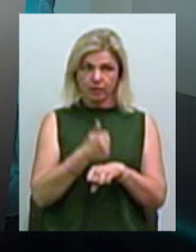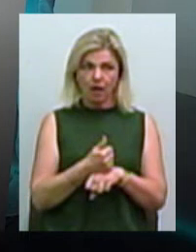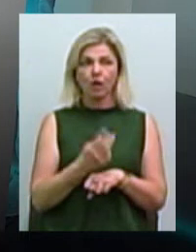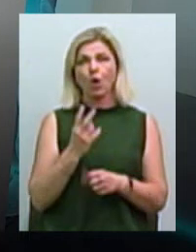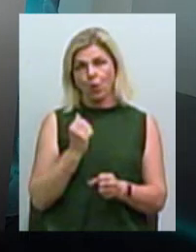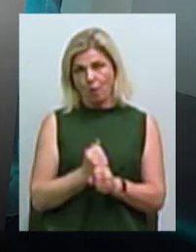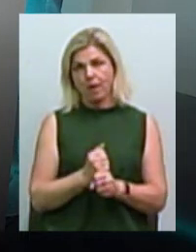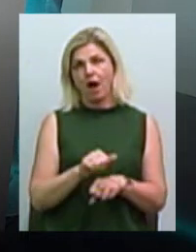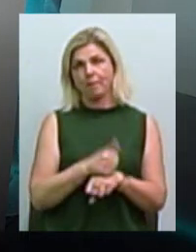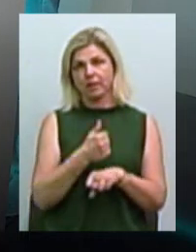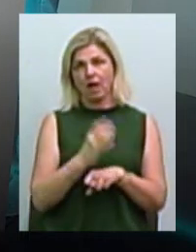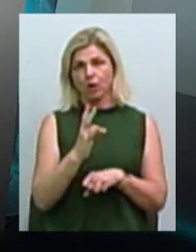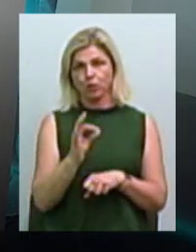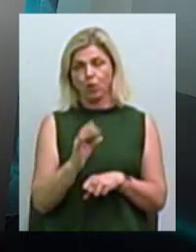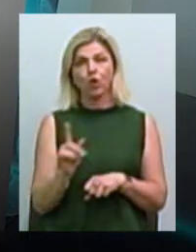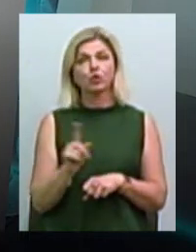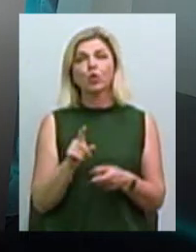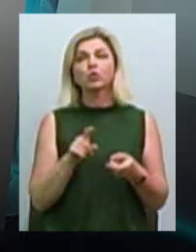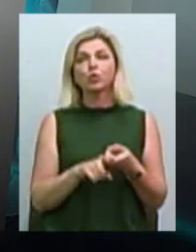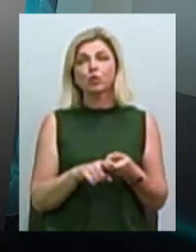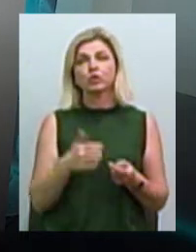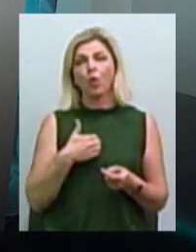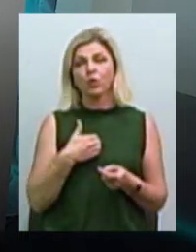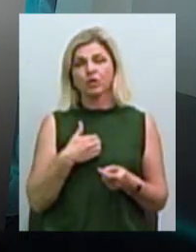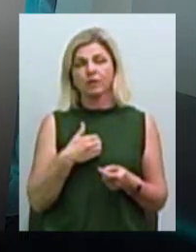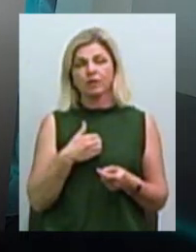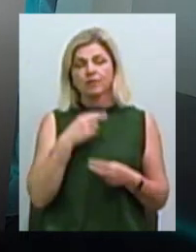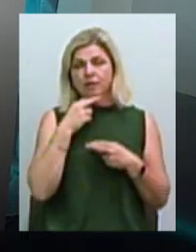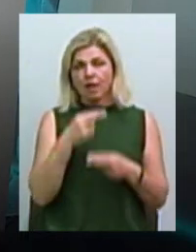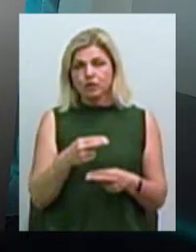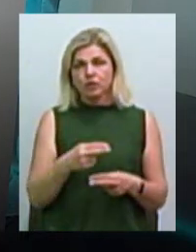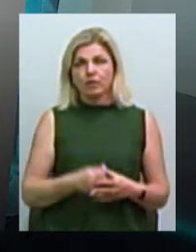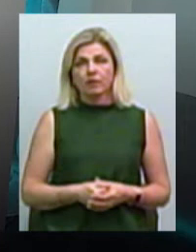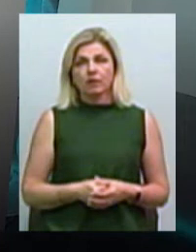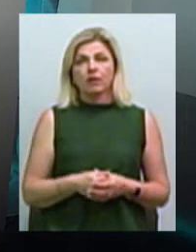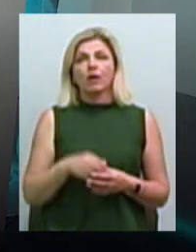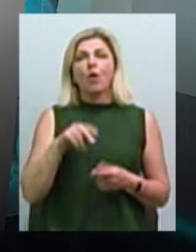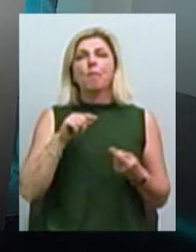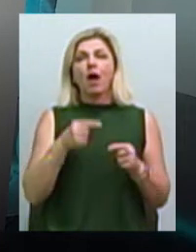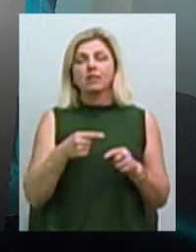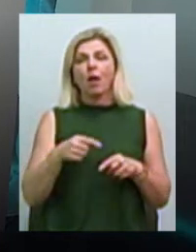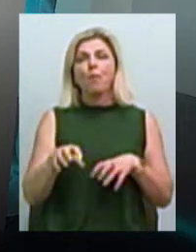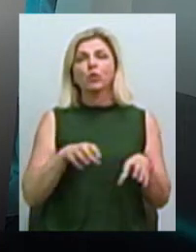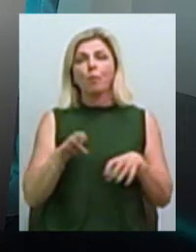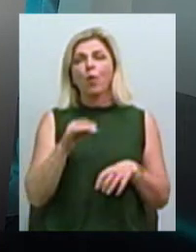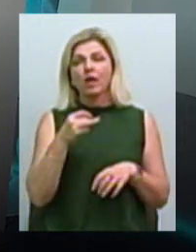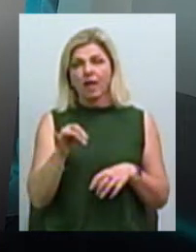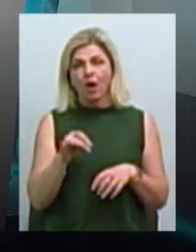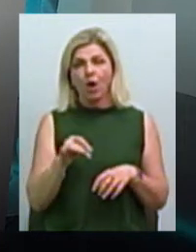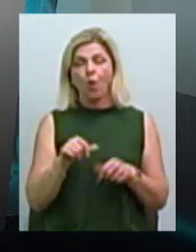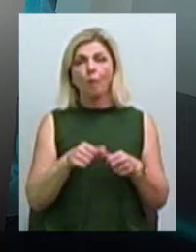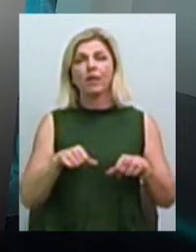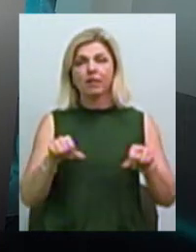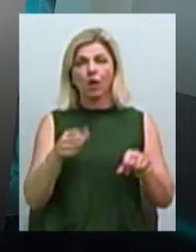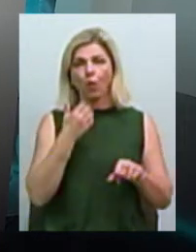капітально. Що стосується, хотів би зазначити, по антимонопольному комітету, коли нас